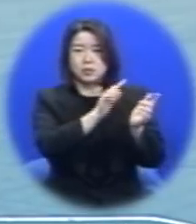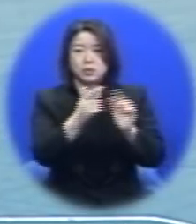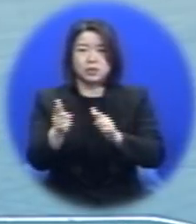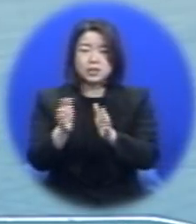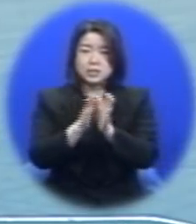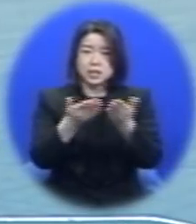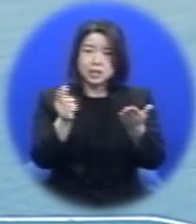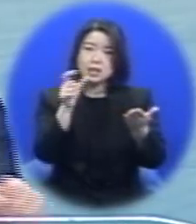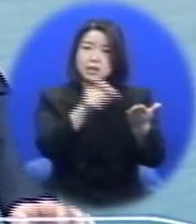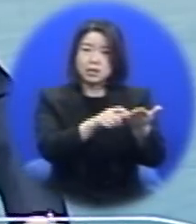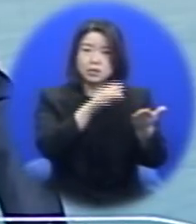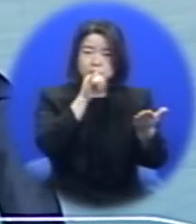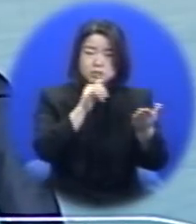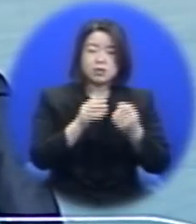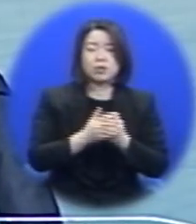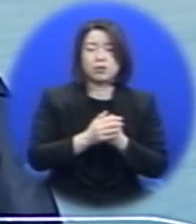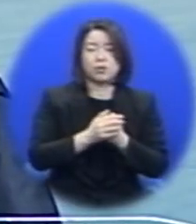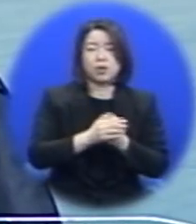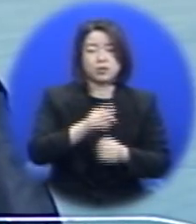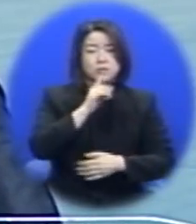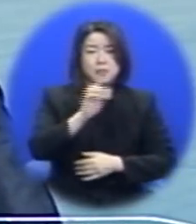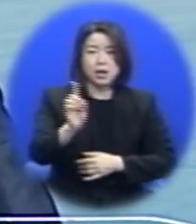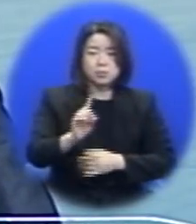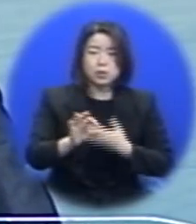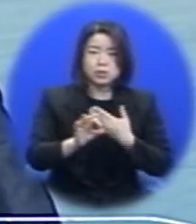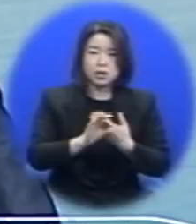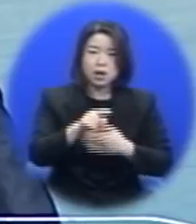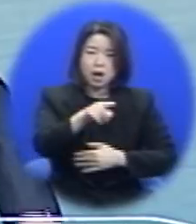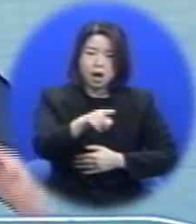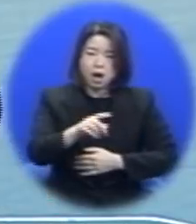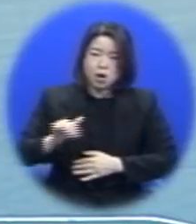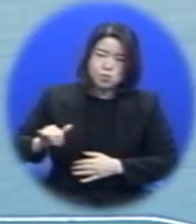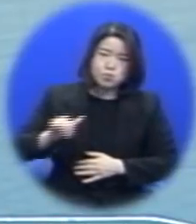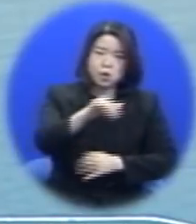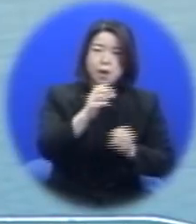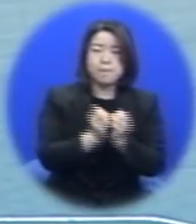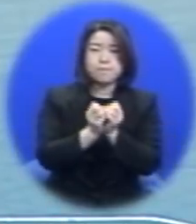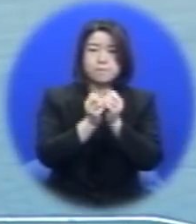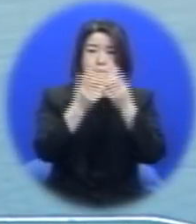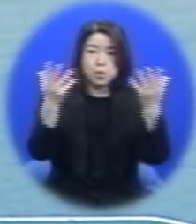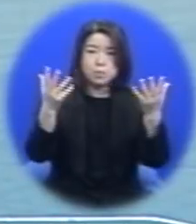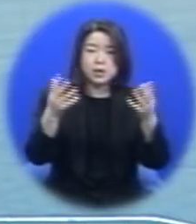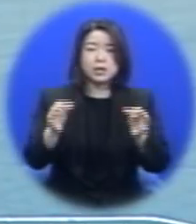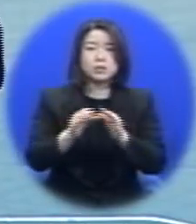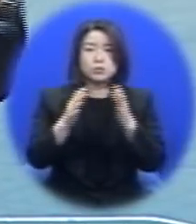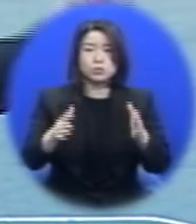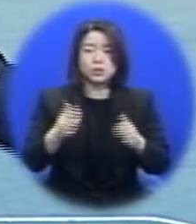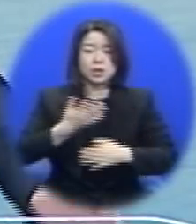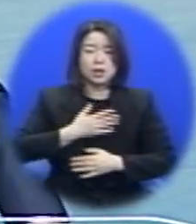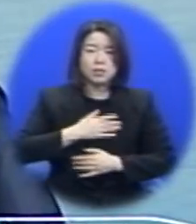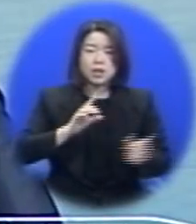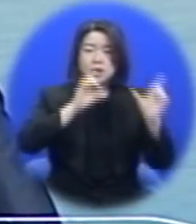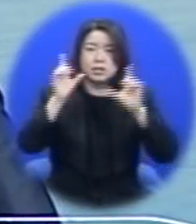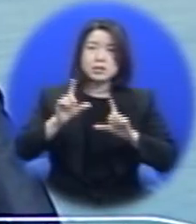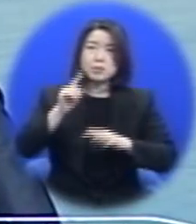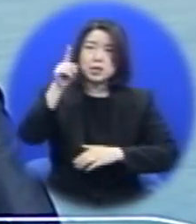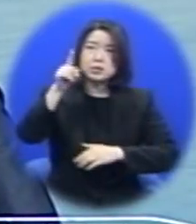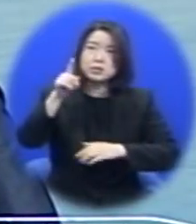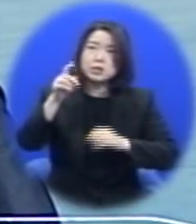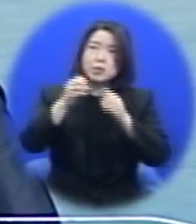고백했습니다. 우주 왕복선 컬럼비아호가 폭발하는 순간 내 삶도 하늘에서 송두리째 산산이